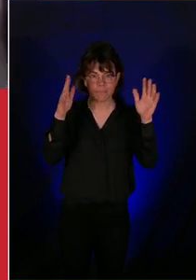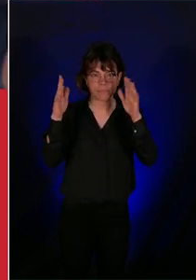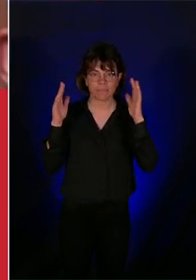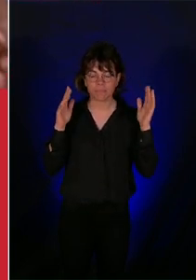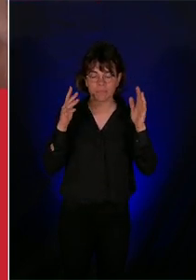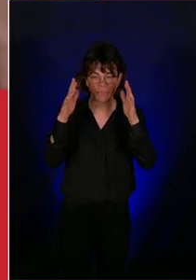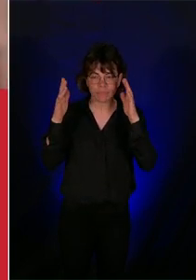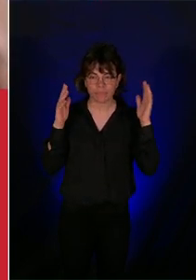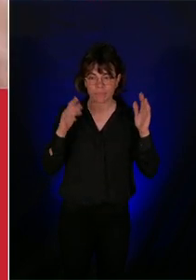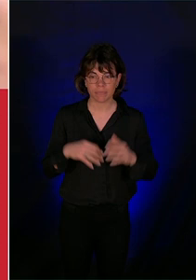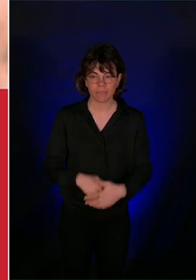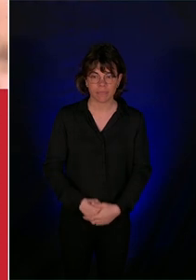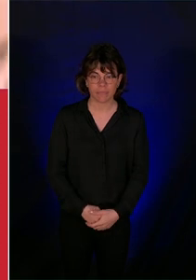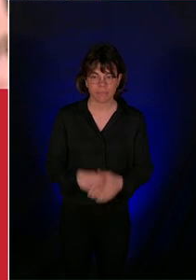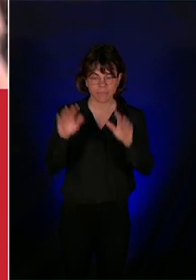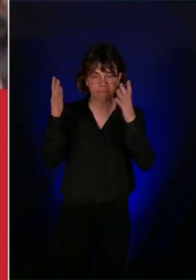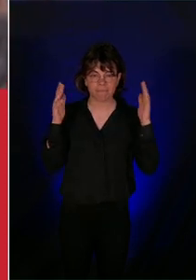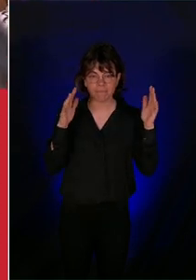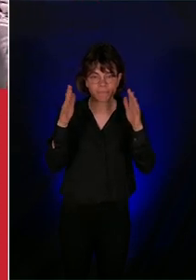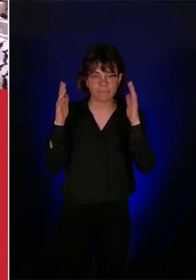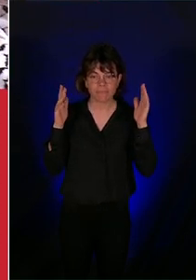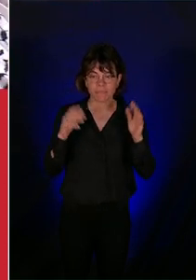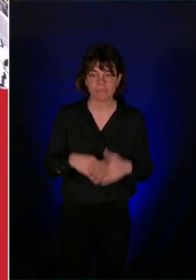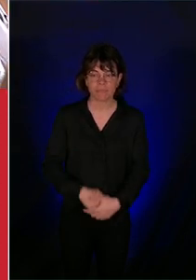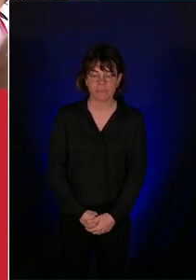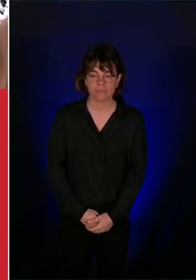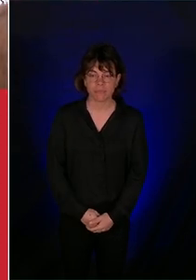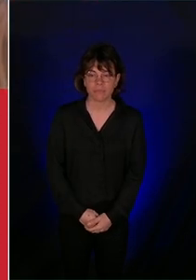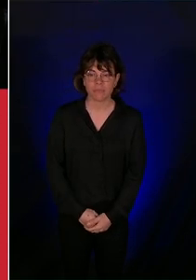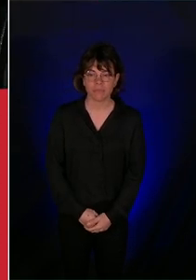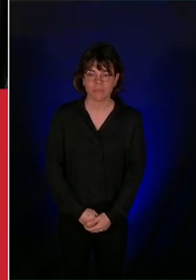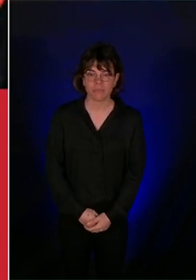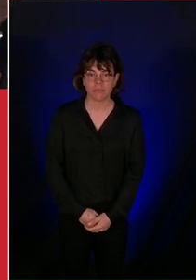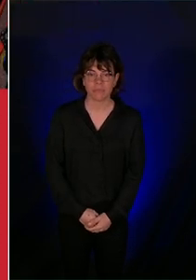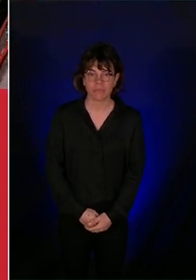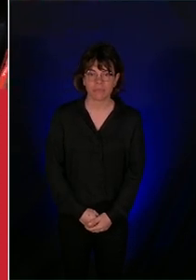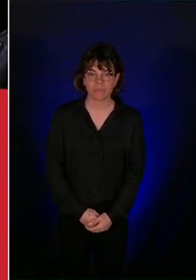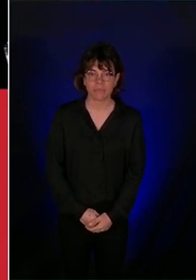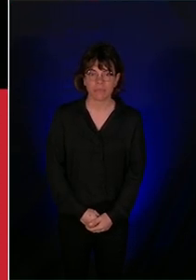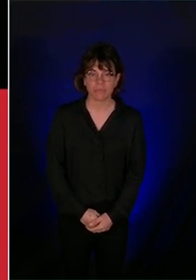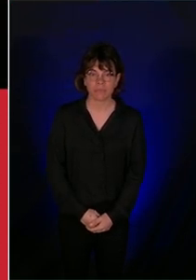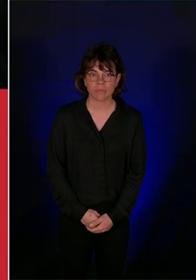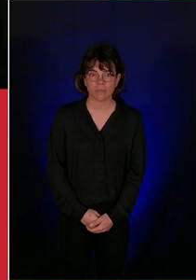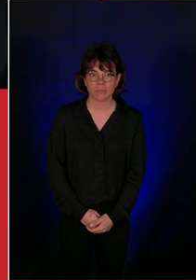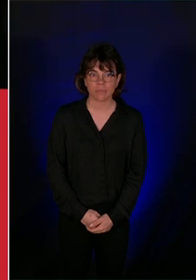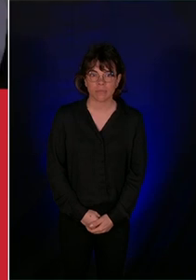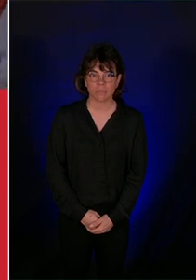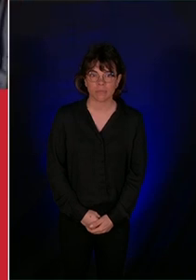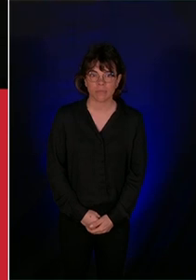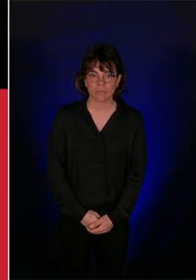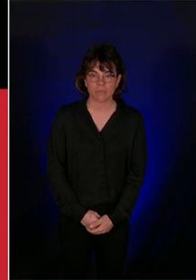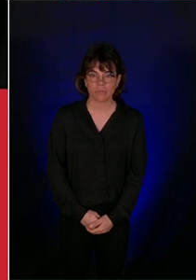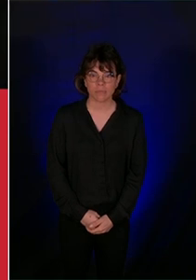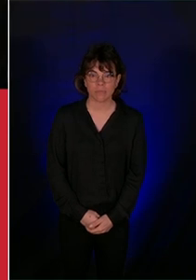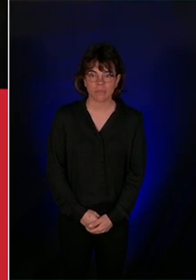Baptiste Talbot, Thomas Vacheron, Éric